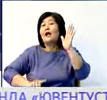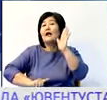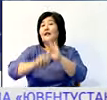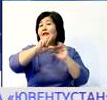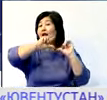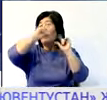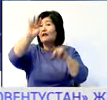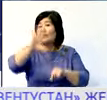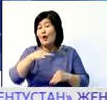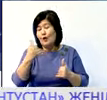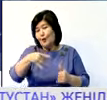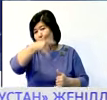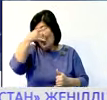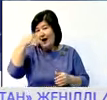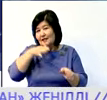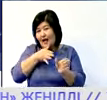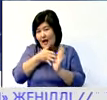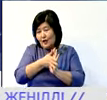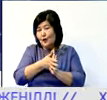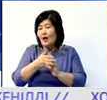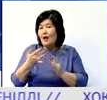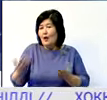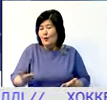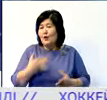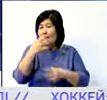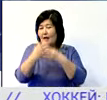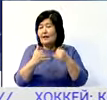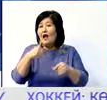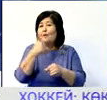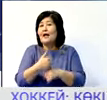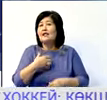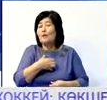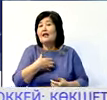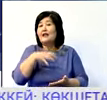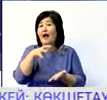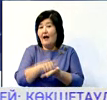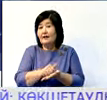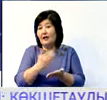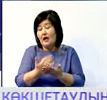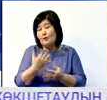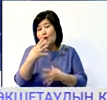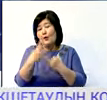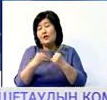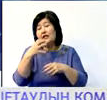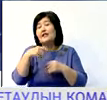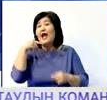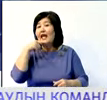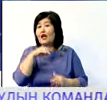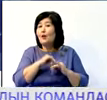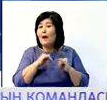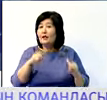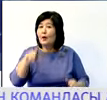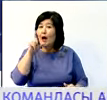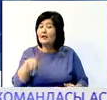аттанған еді. Бүгінде ғарышты игеру өркенетті әлемнің басты мәселесіне айналғаны анық. Бұл сала жер шарындағы экономикалық